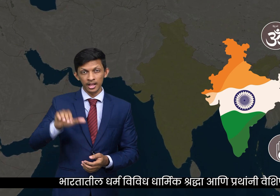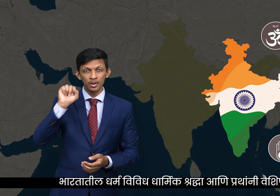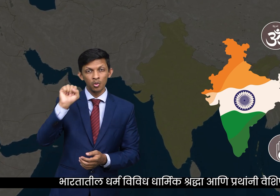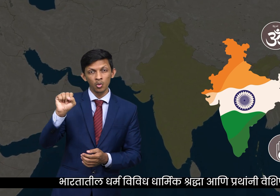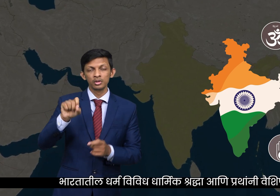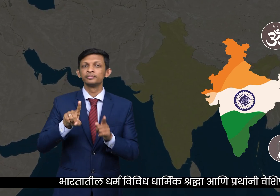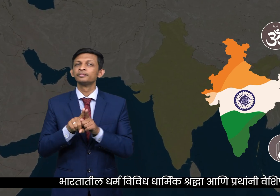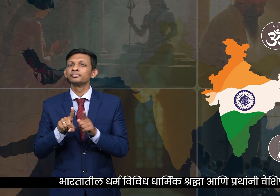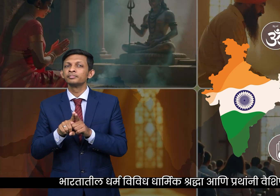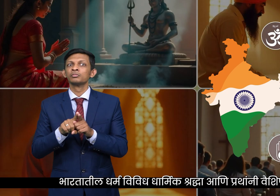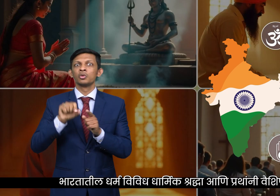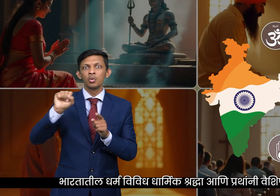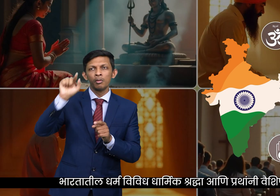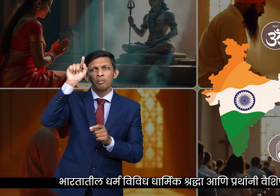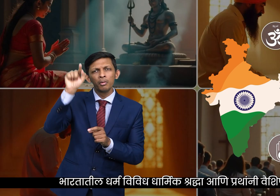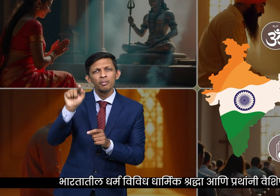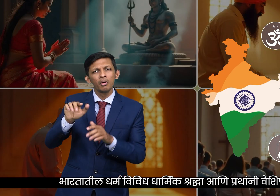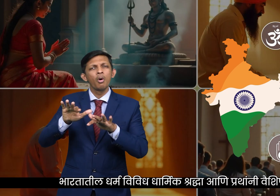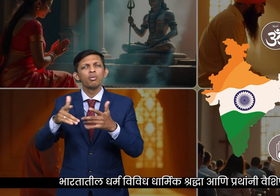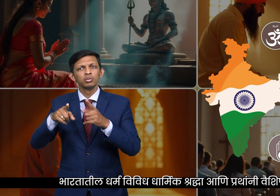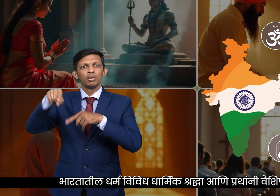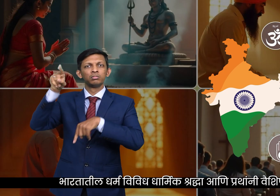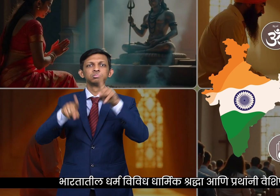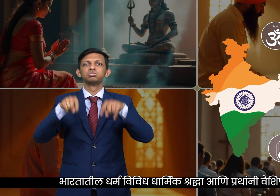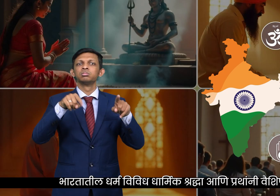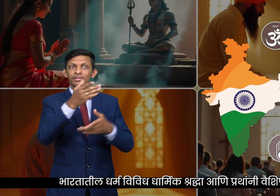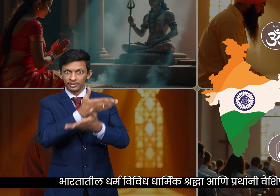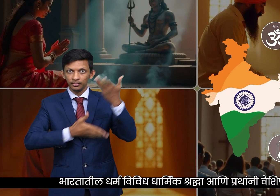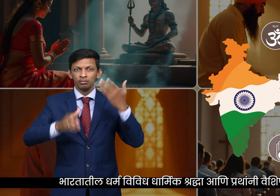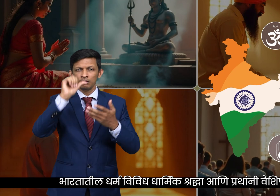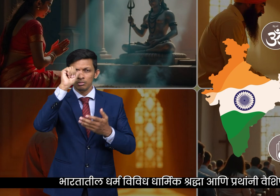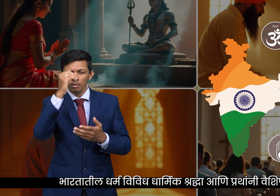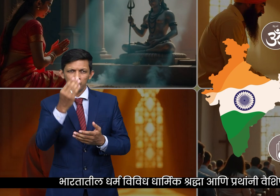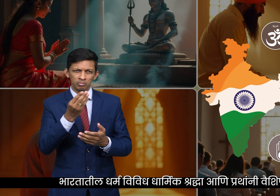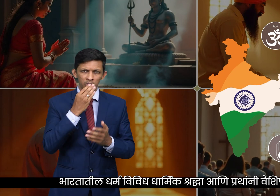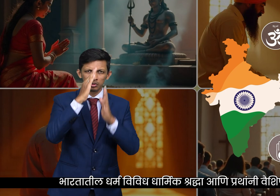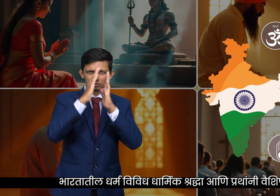भारतातील धर्म विविध धार्मिक श्रद्धा आणि प्रथांनी वैशिष्ट्यीकृत आहे.